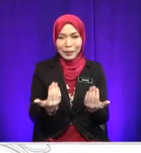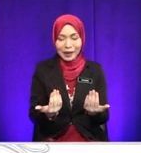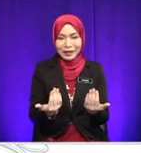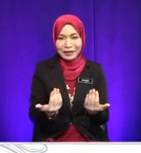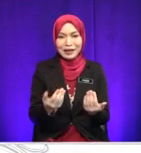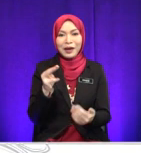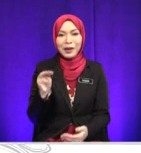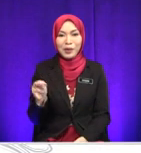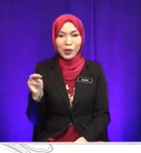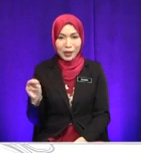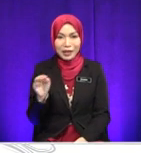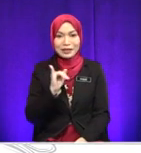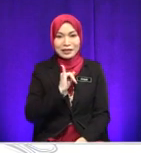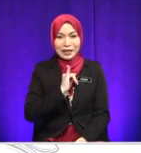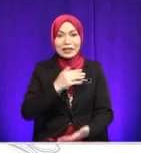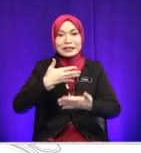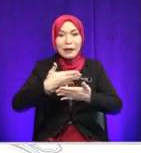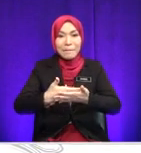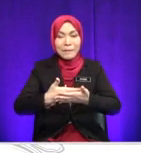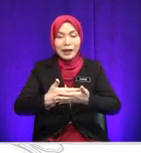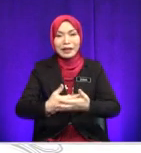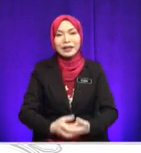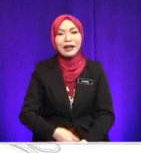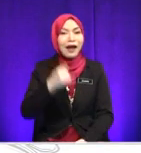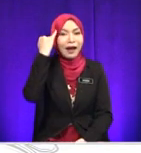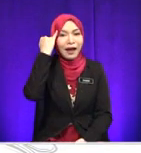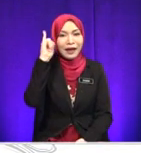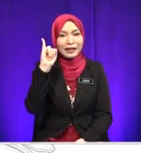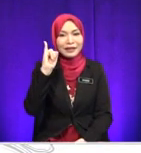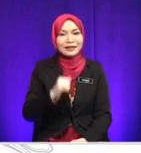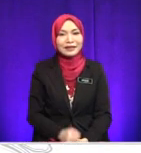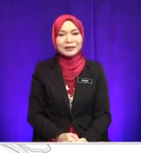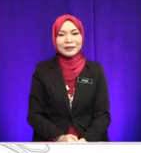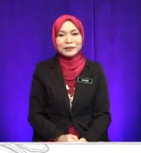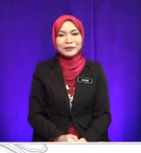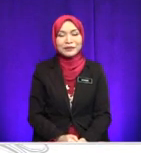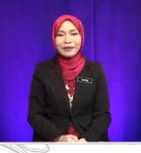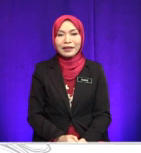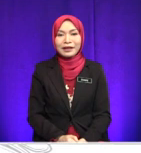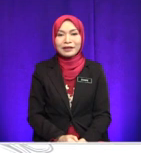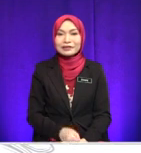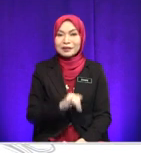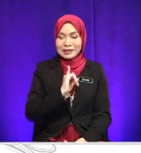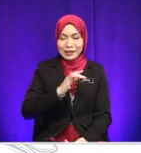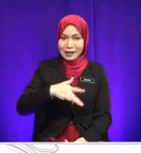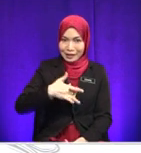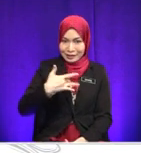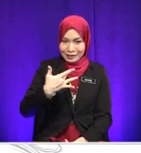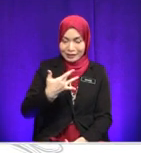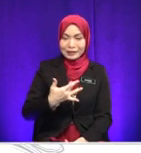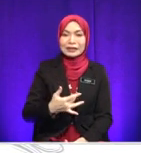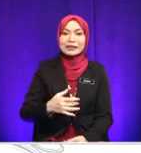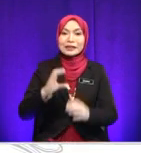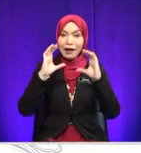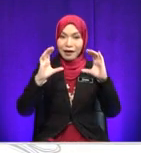laju. Okay. Bila terlalu laju, sebutan Puniten tidak jelas. Jadi anak-anak murid di luar sana, kita di peringkat SPM ada